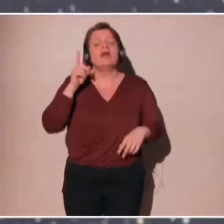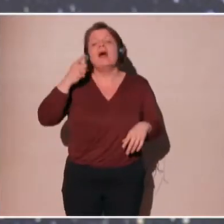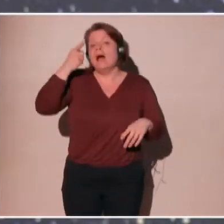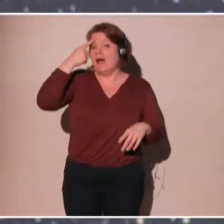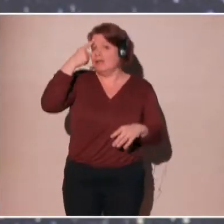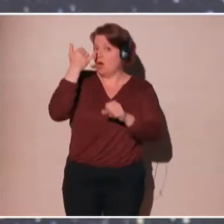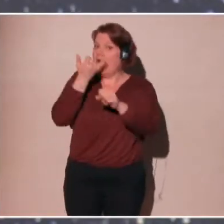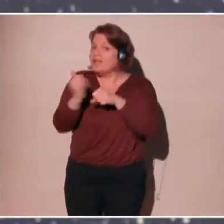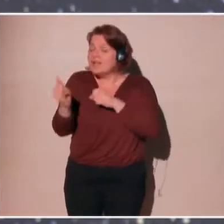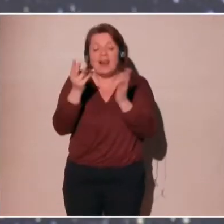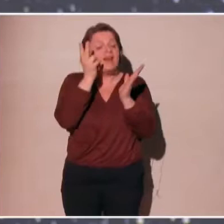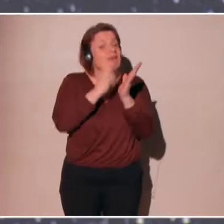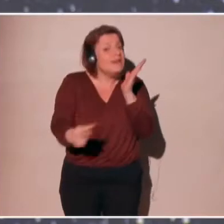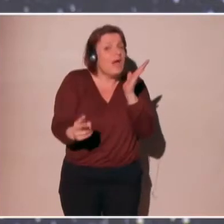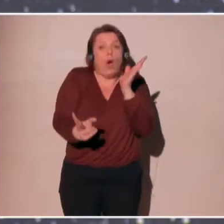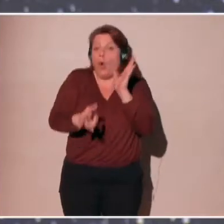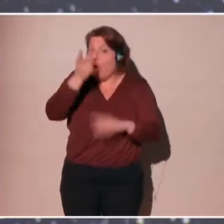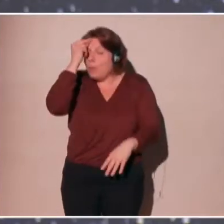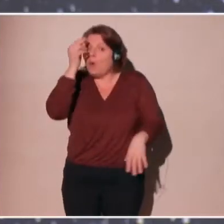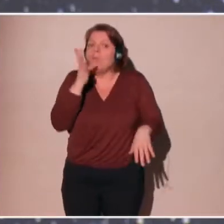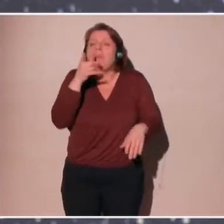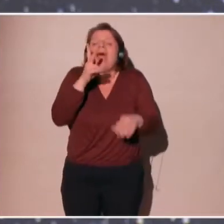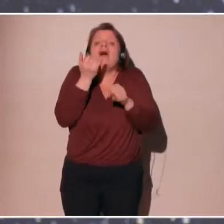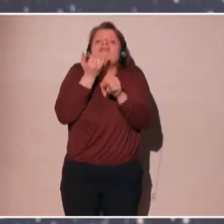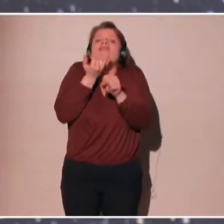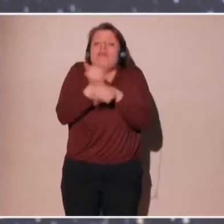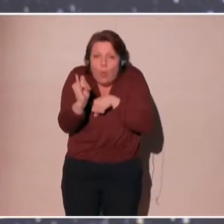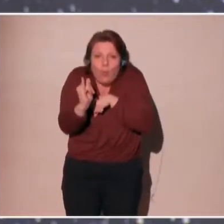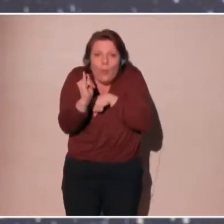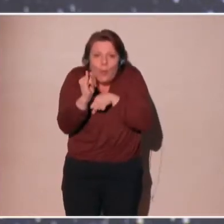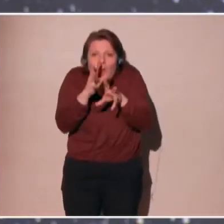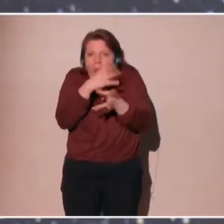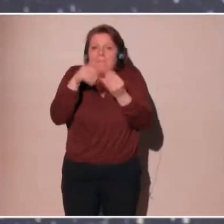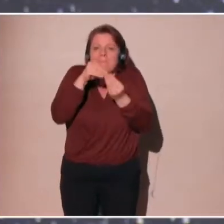peut ni lire, ni comprendre, mais elle fait très bien semblant.